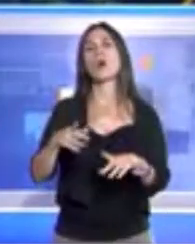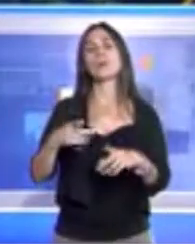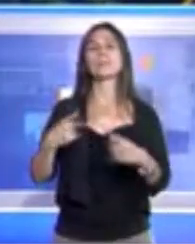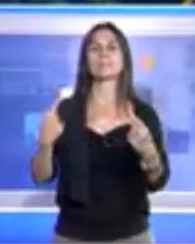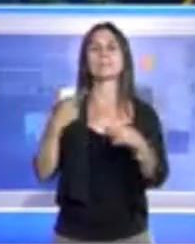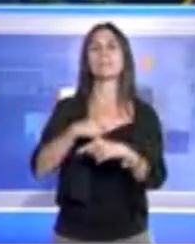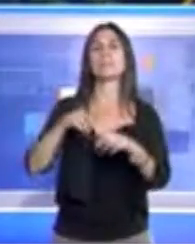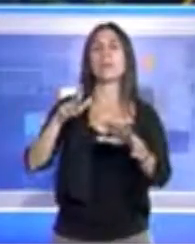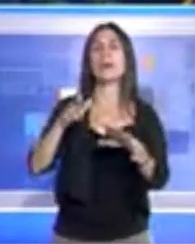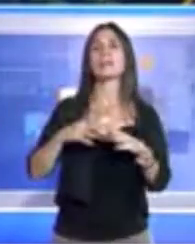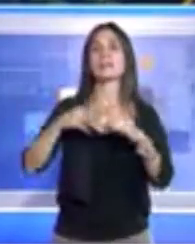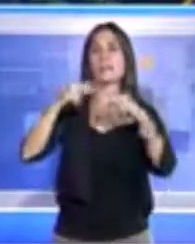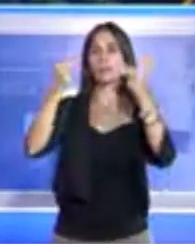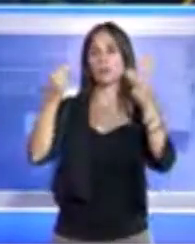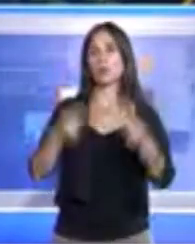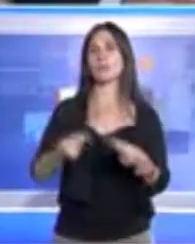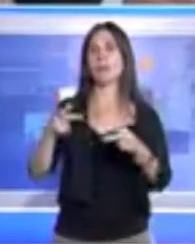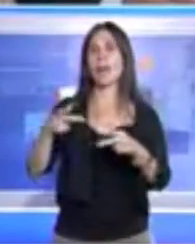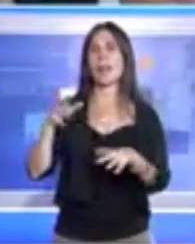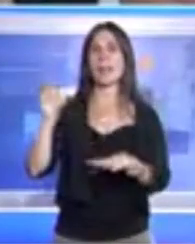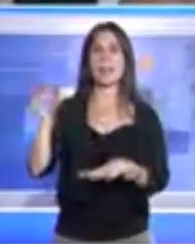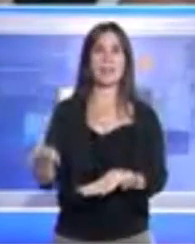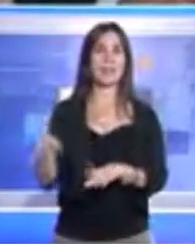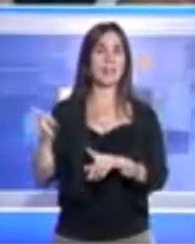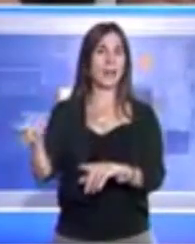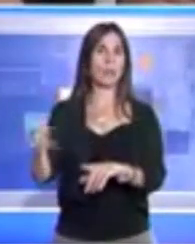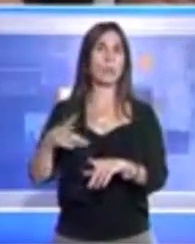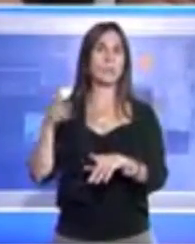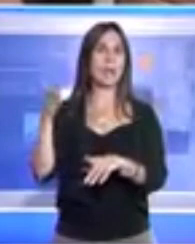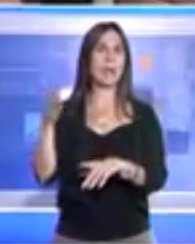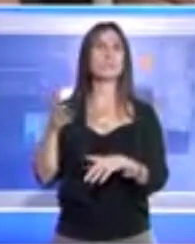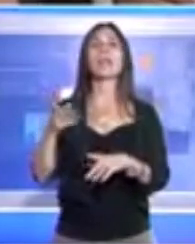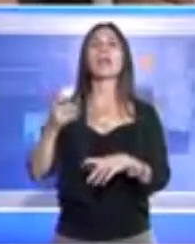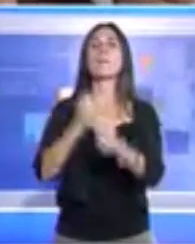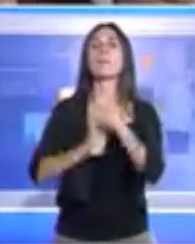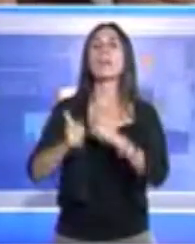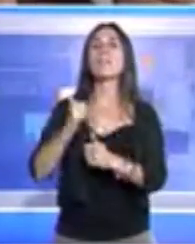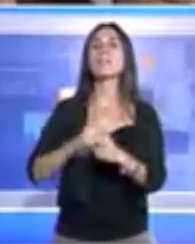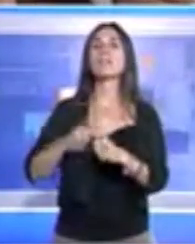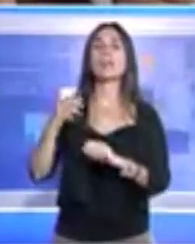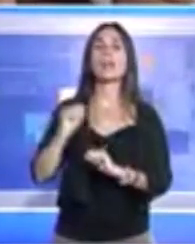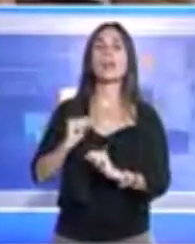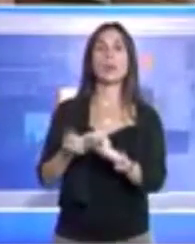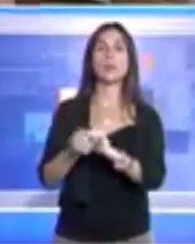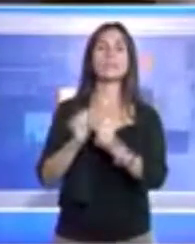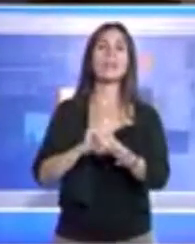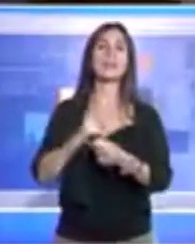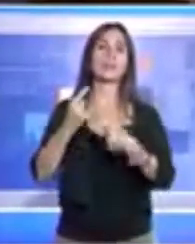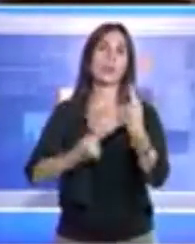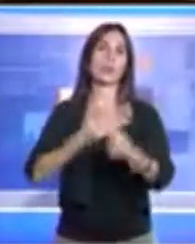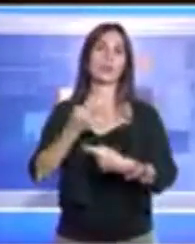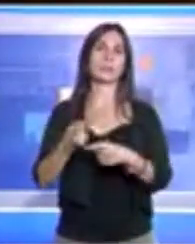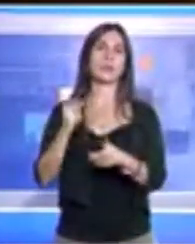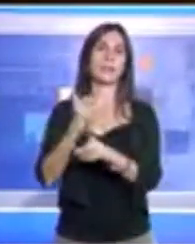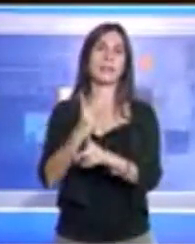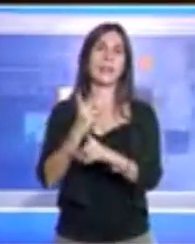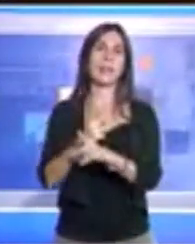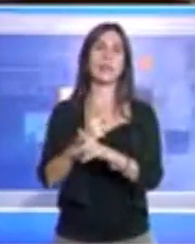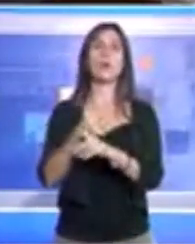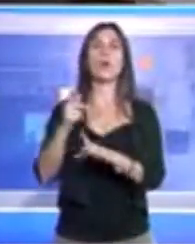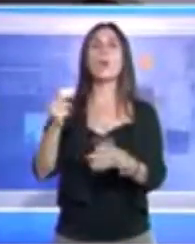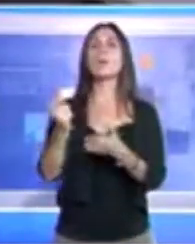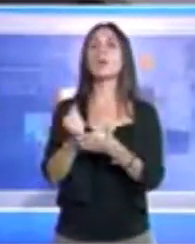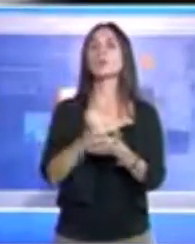che caratterizza il totale dei delitti per questo le azioni di prevenzione e contrasto sono destinate a proseguire come dimostra anche il